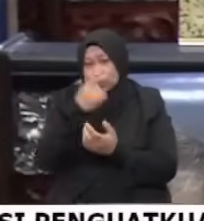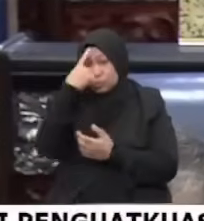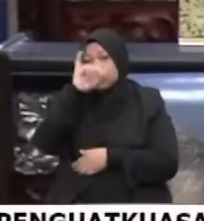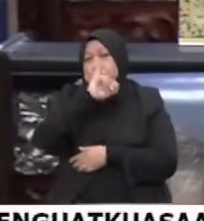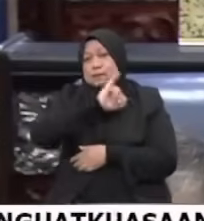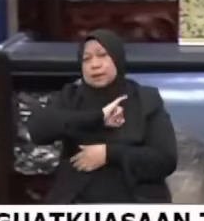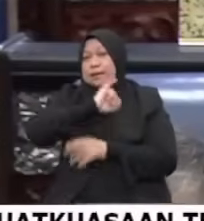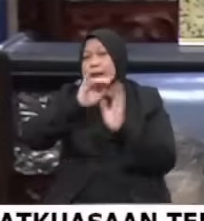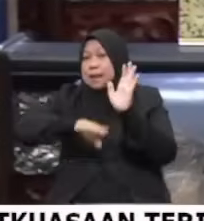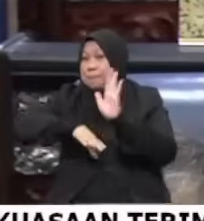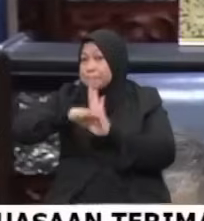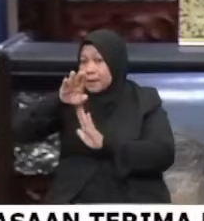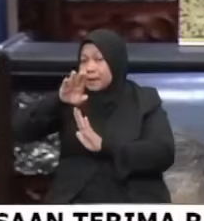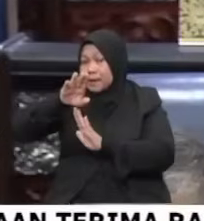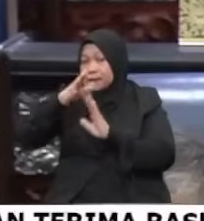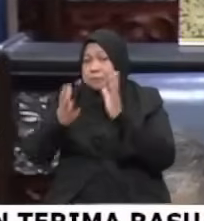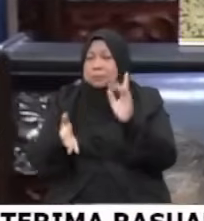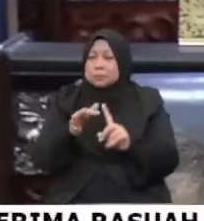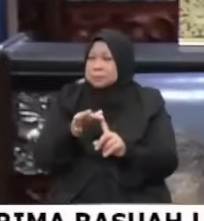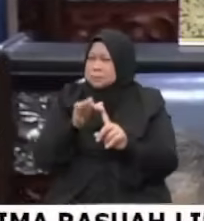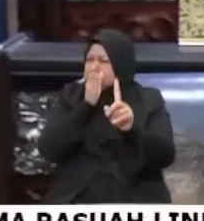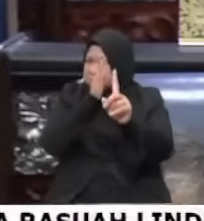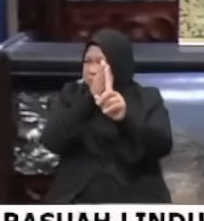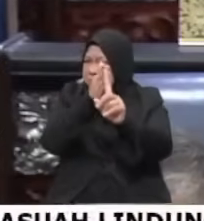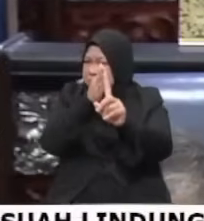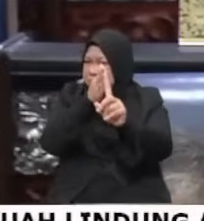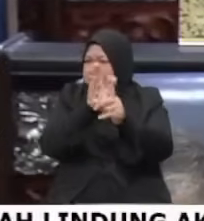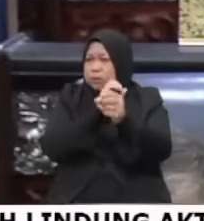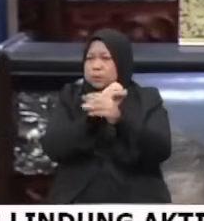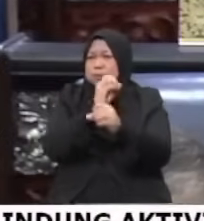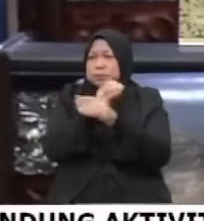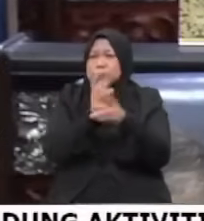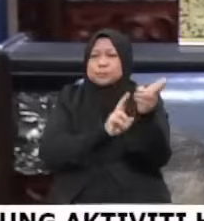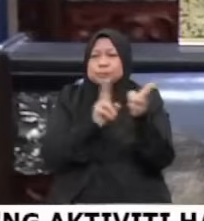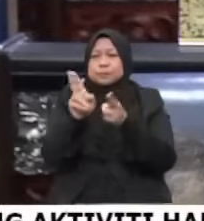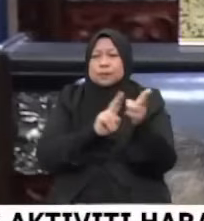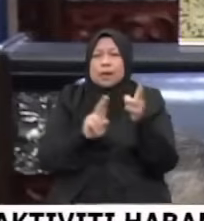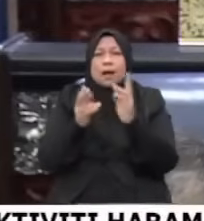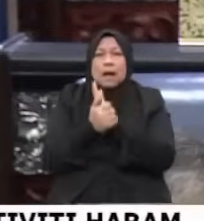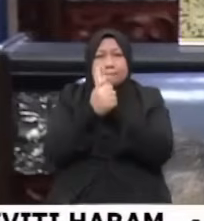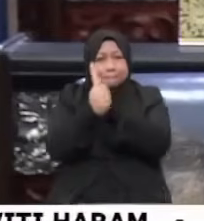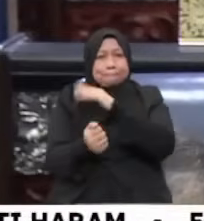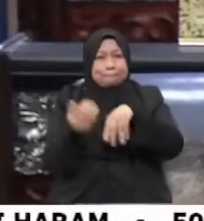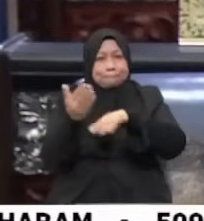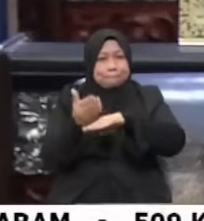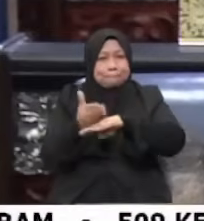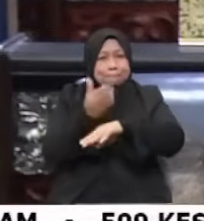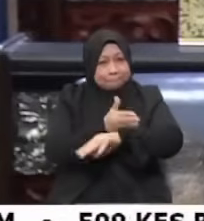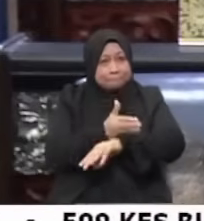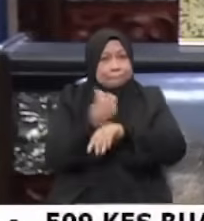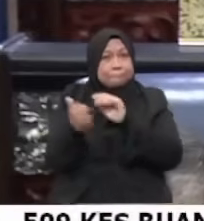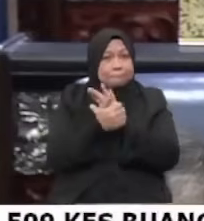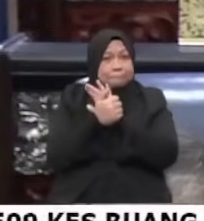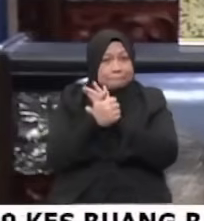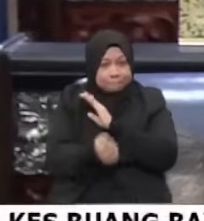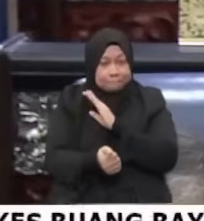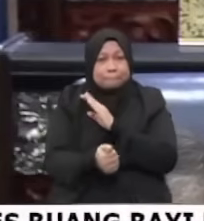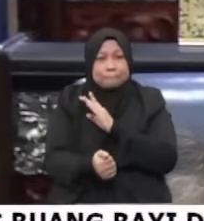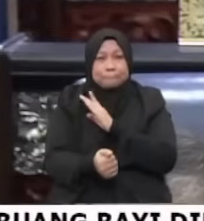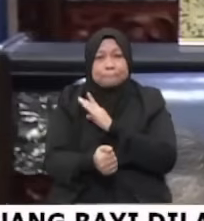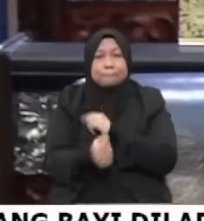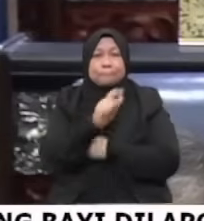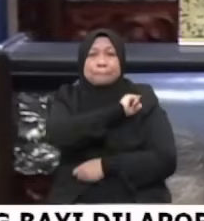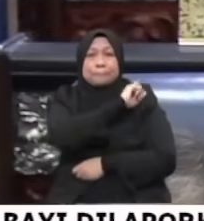saya dia lebih kepada apa tu usaha upskaling ataupun menaikkan kemahiran